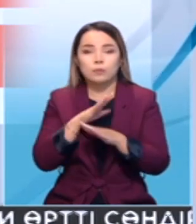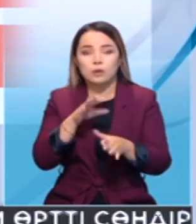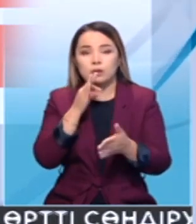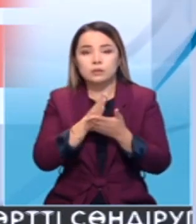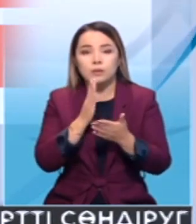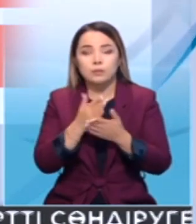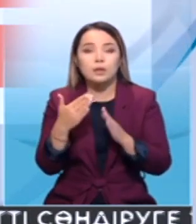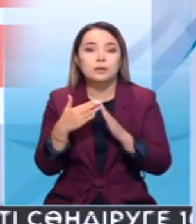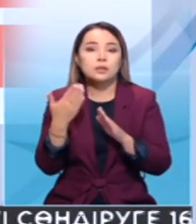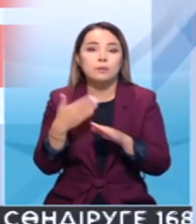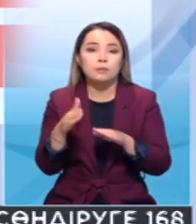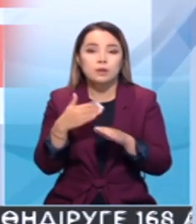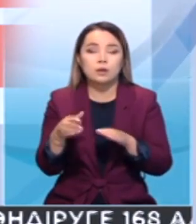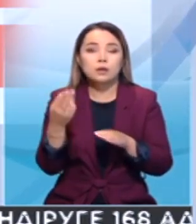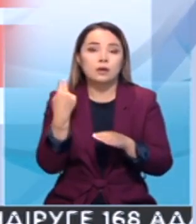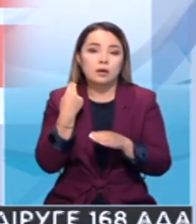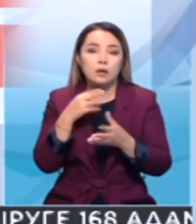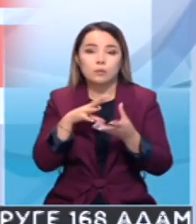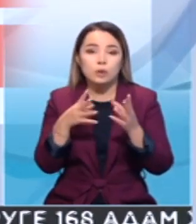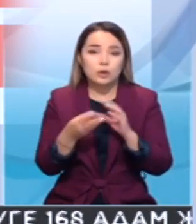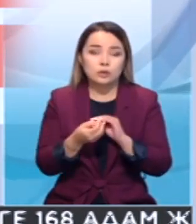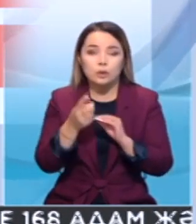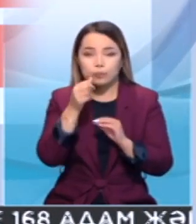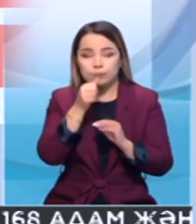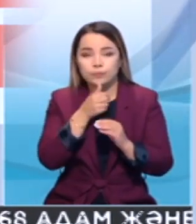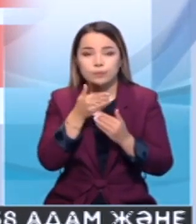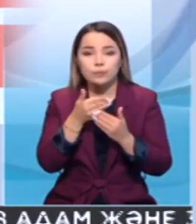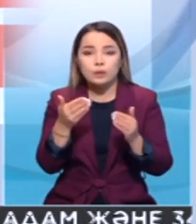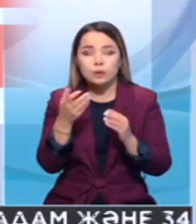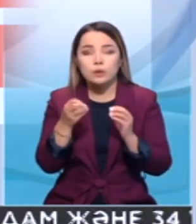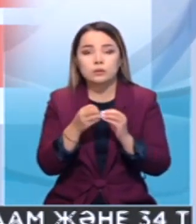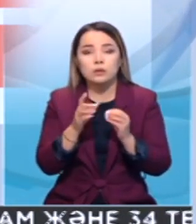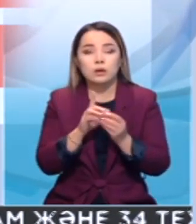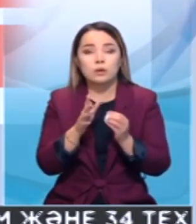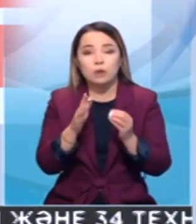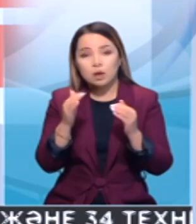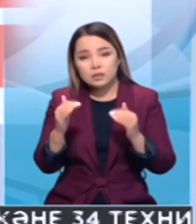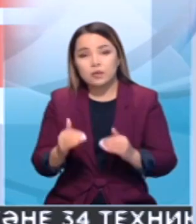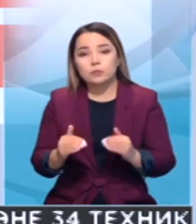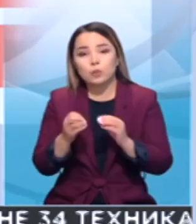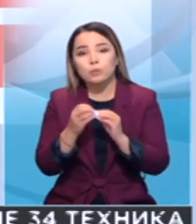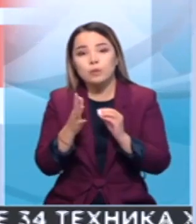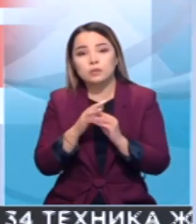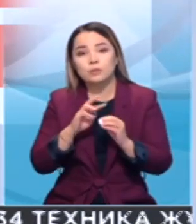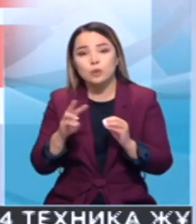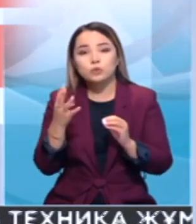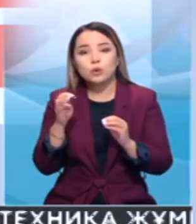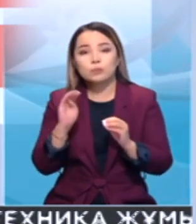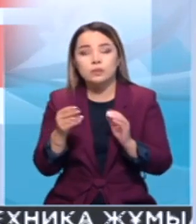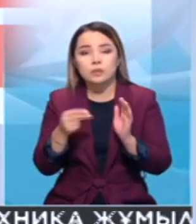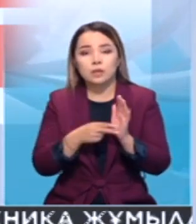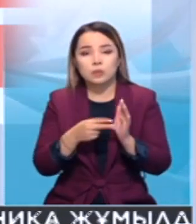болмаған. Ал ипотекалық қарыз мөлшері соңғы айда керісінше азайып 15 миллион 400 мың теңгені құрады.